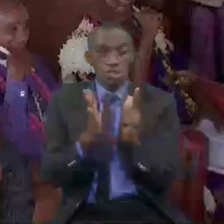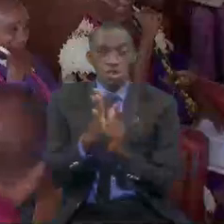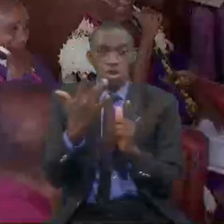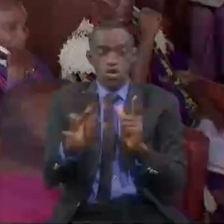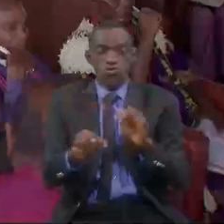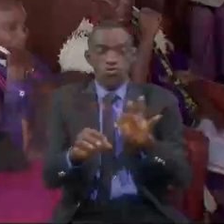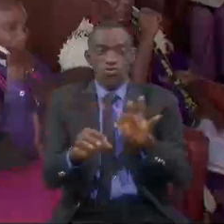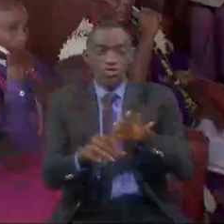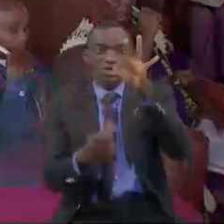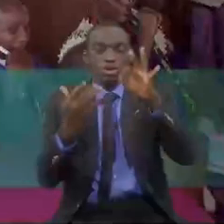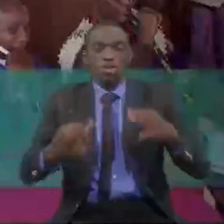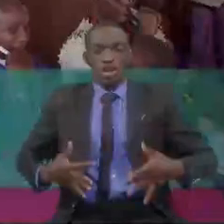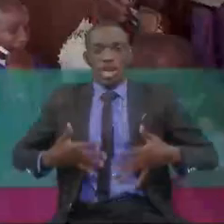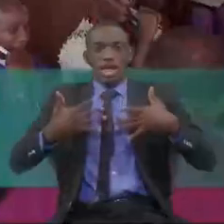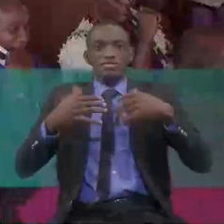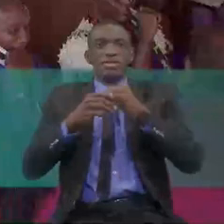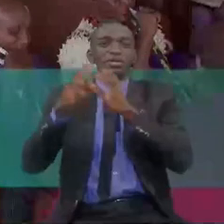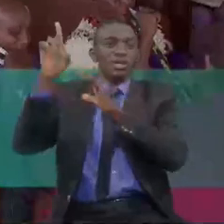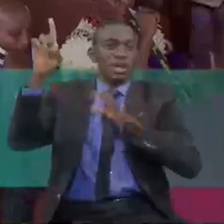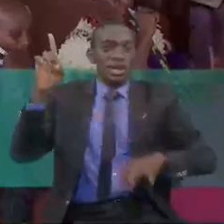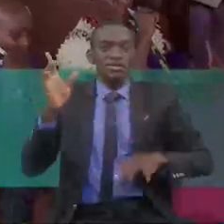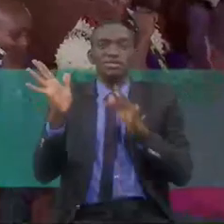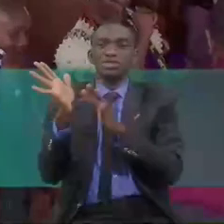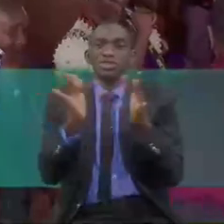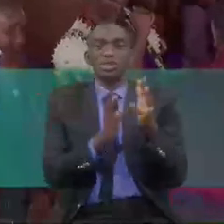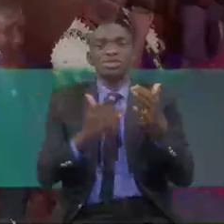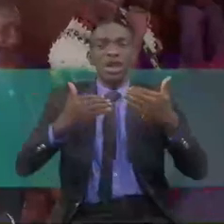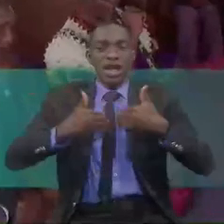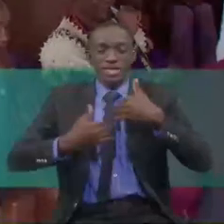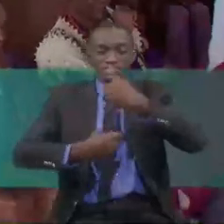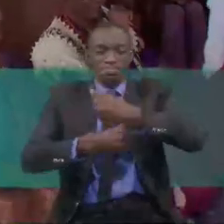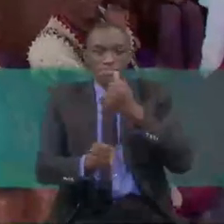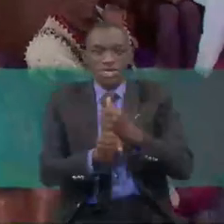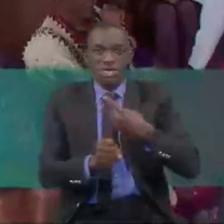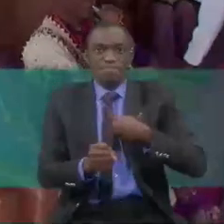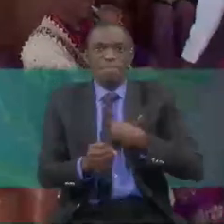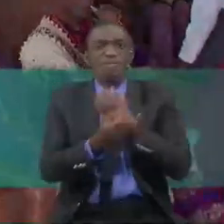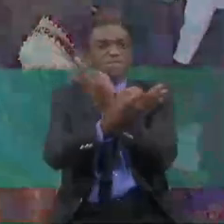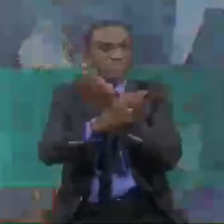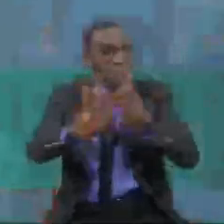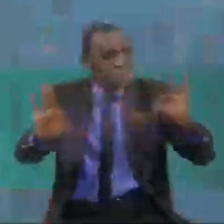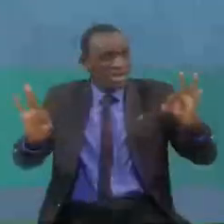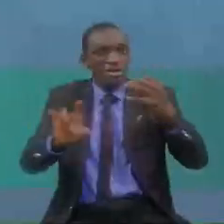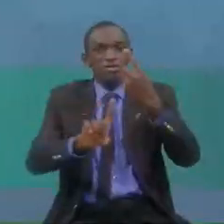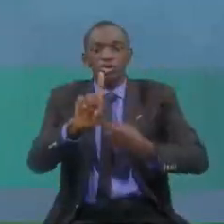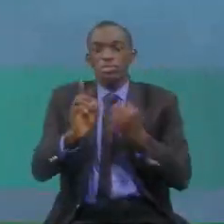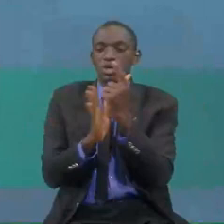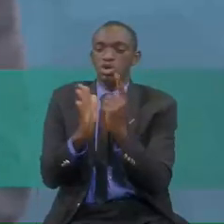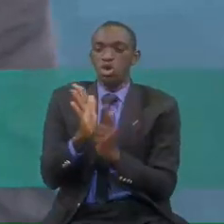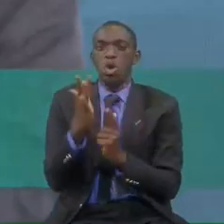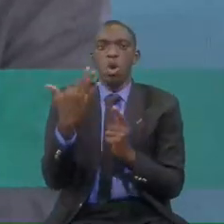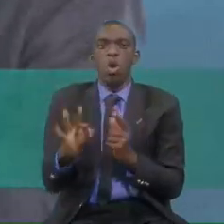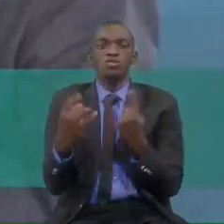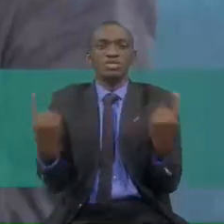de vie en Jésus-Christ m'a affranchi de la loi du péché et de